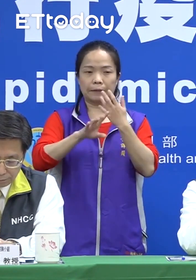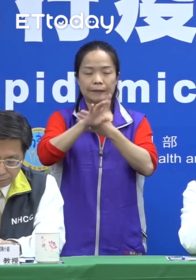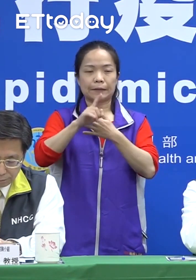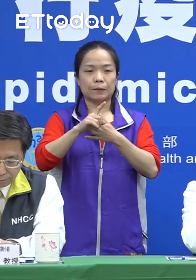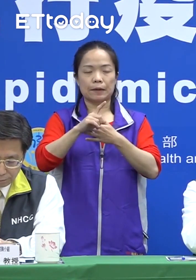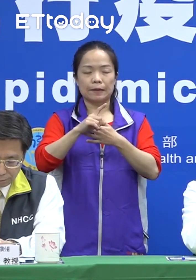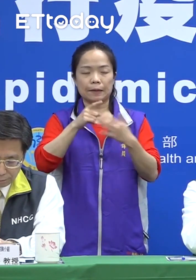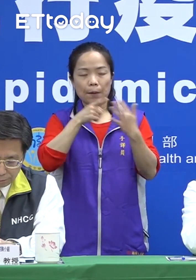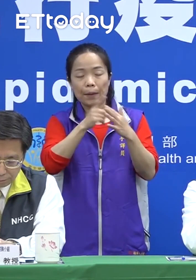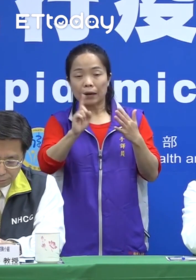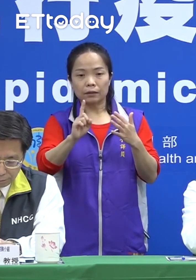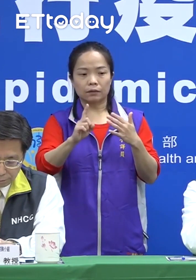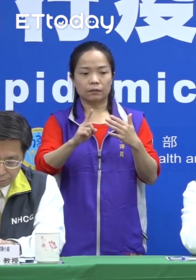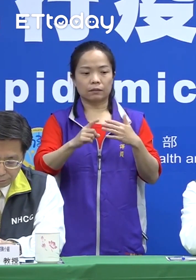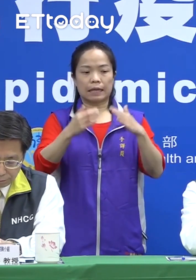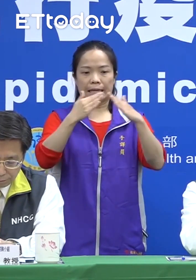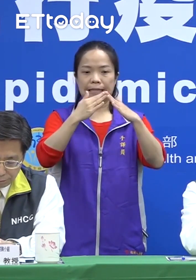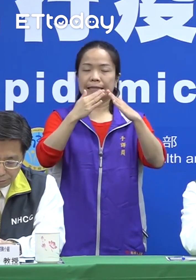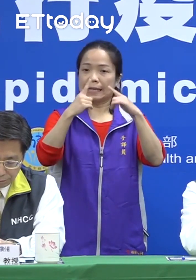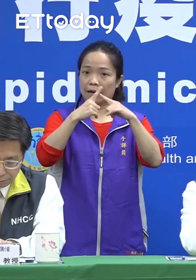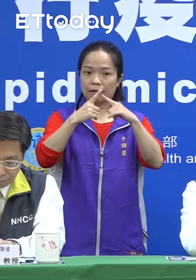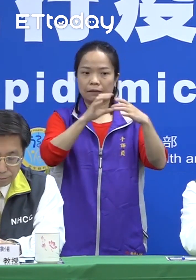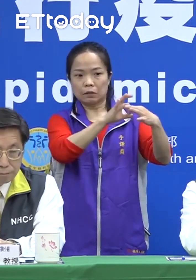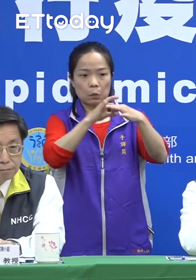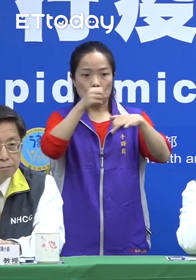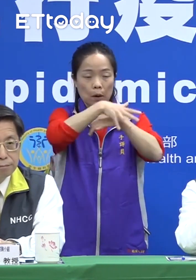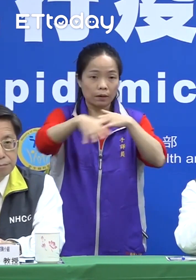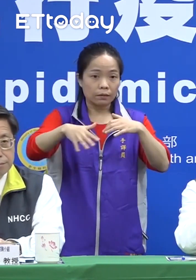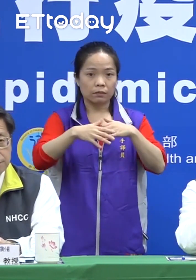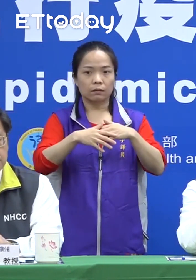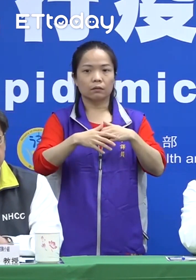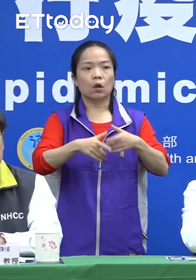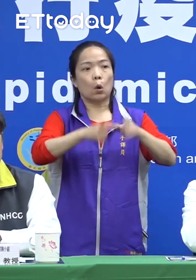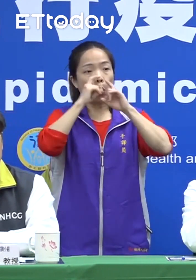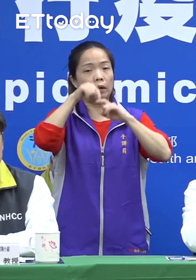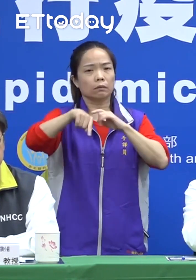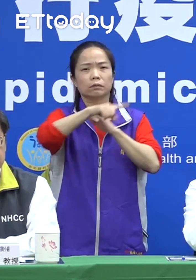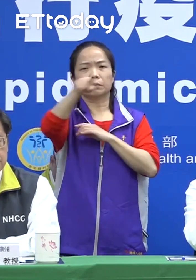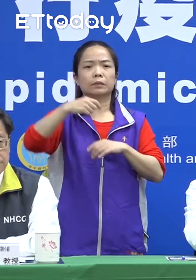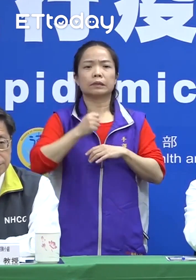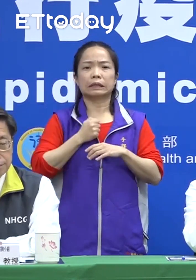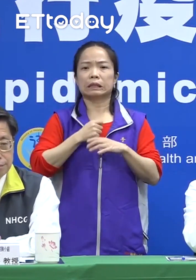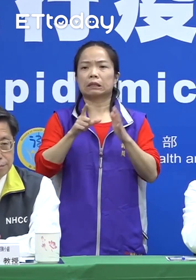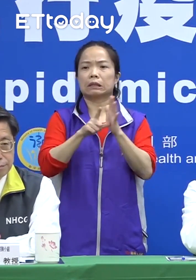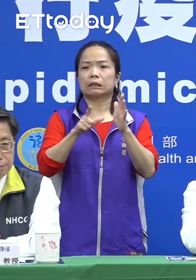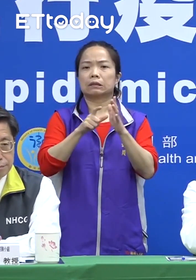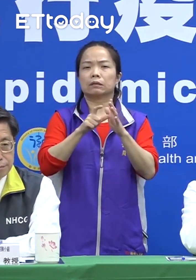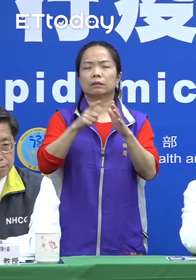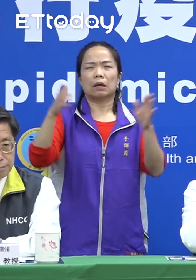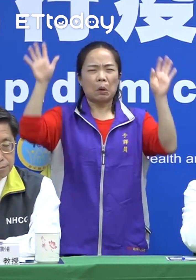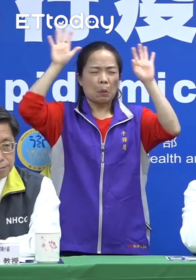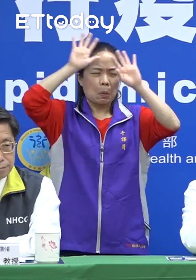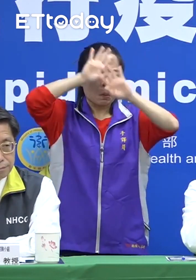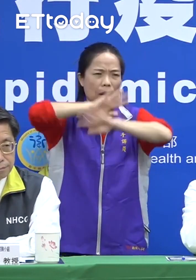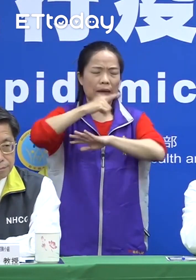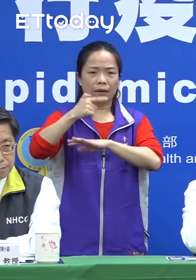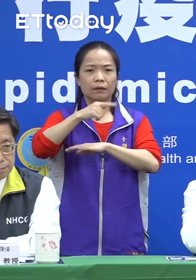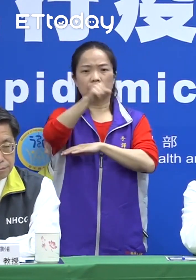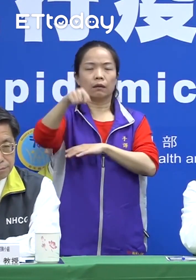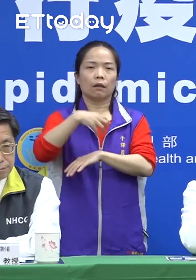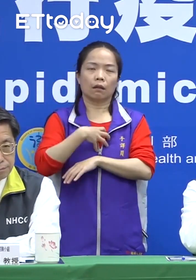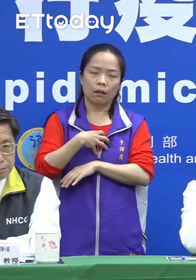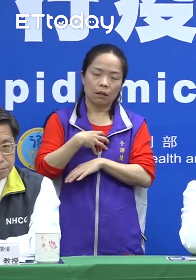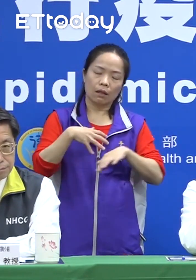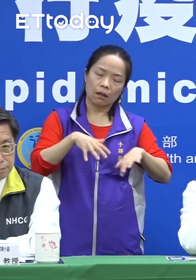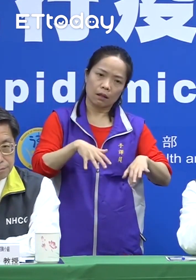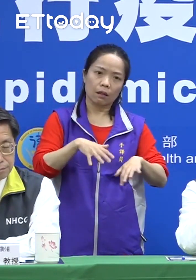握，就是说互相家属之间的关系。好，因为我们回来的时候，大家都知道时间都非常晚了，大家都非常的疲